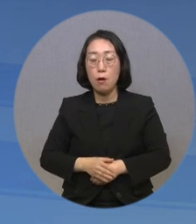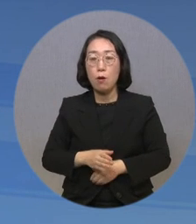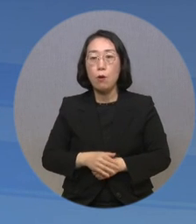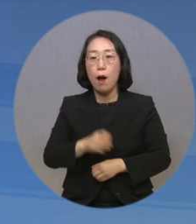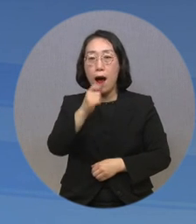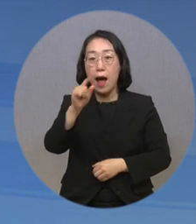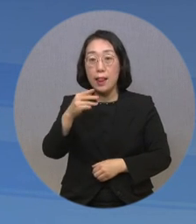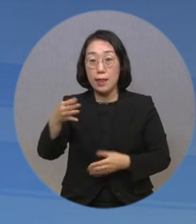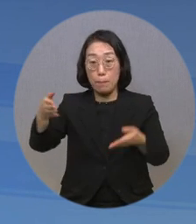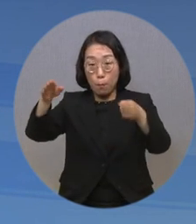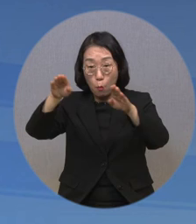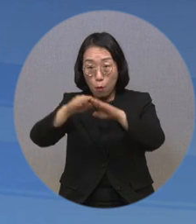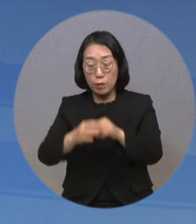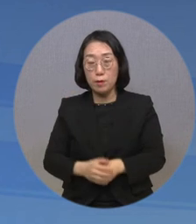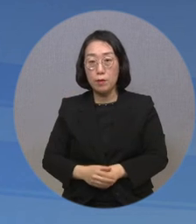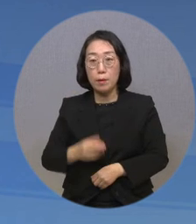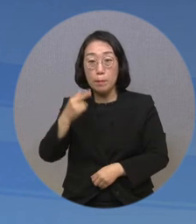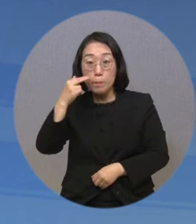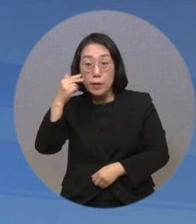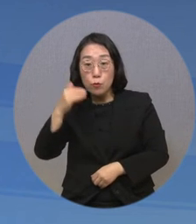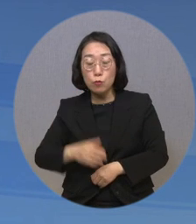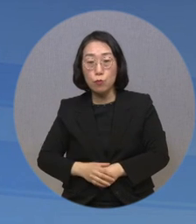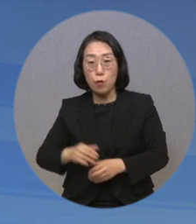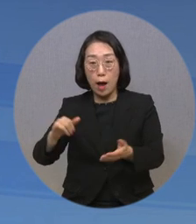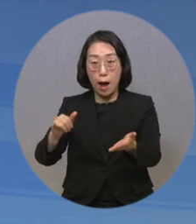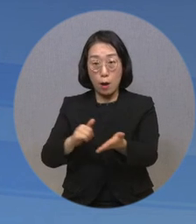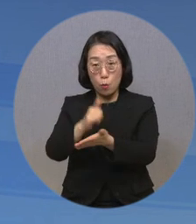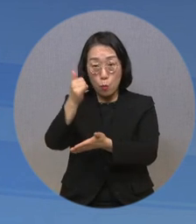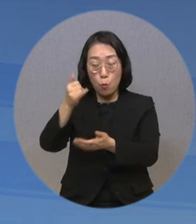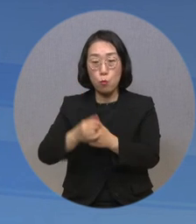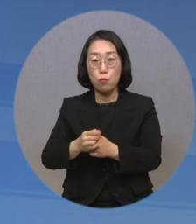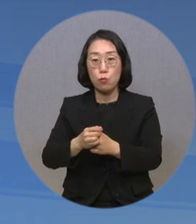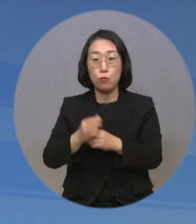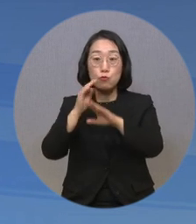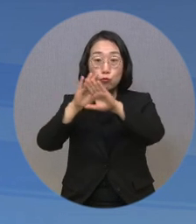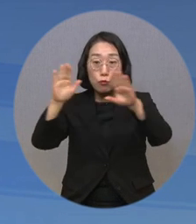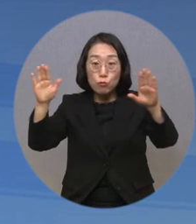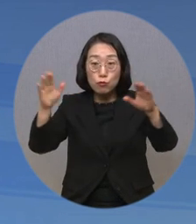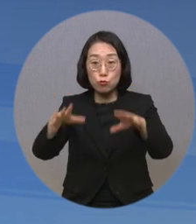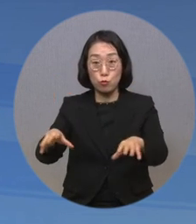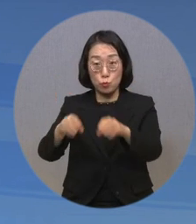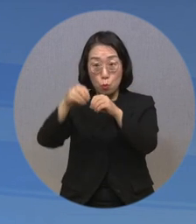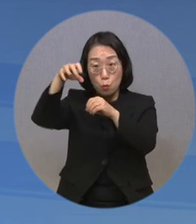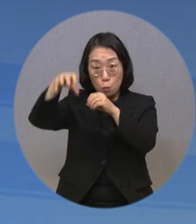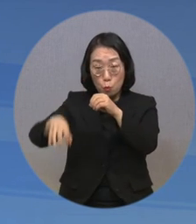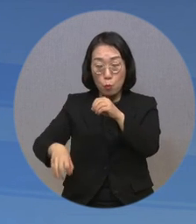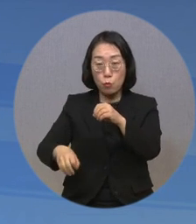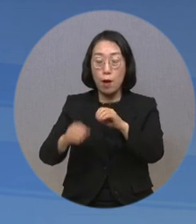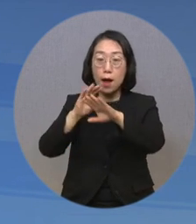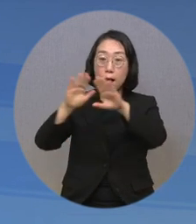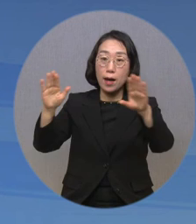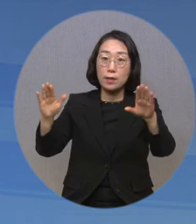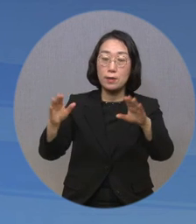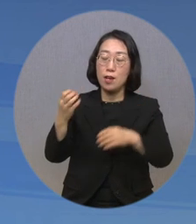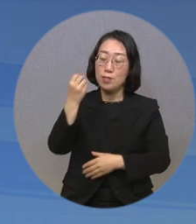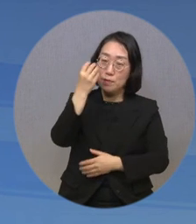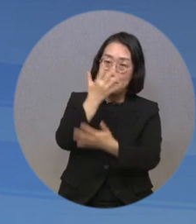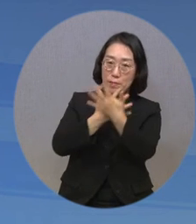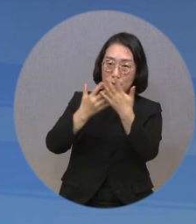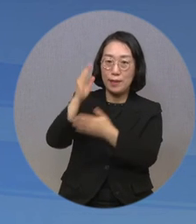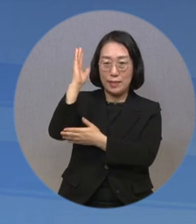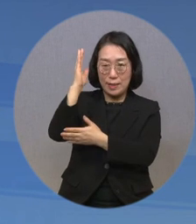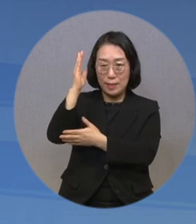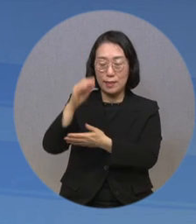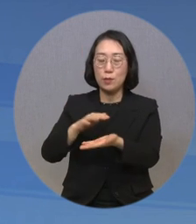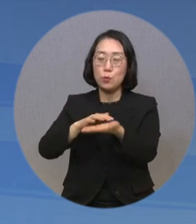한국과학기술한림원은 미국 항공우주국의 우수 점자 촉각 도서 3종을 엮은 우주의 신비로운 이야기 촉각 독서